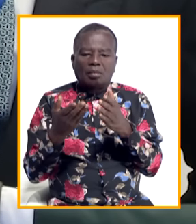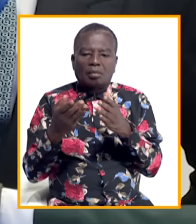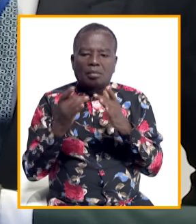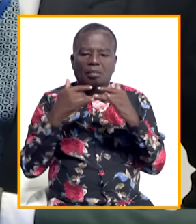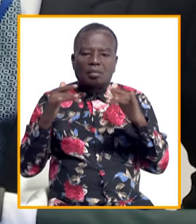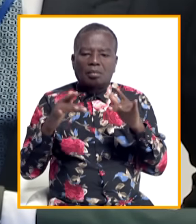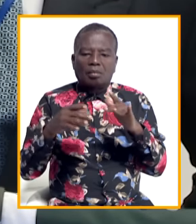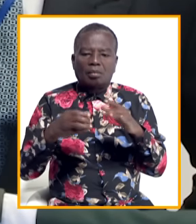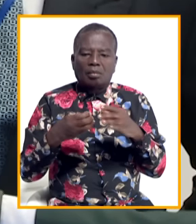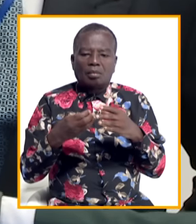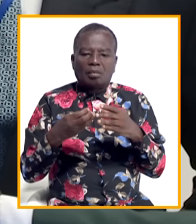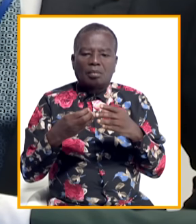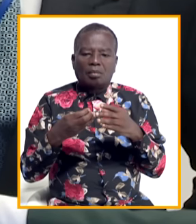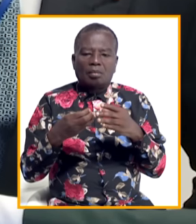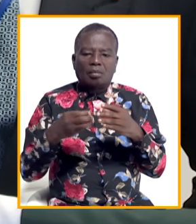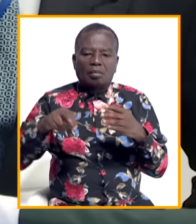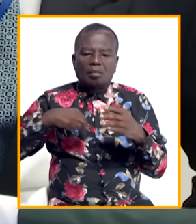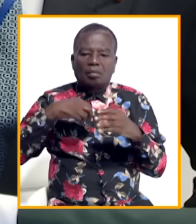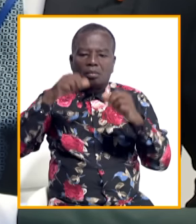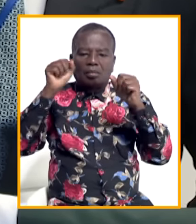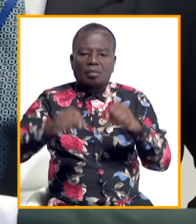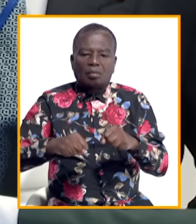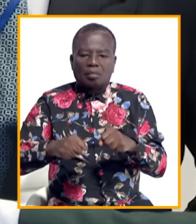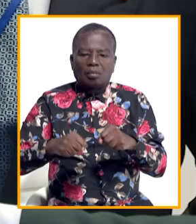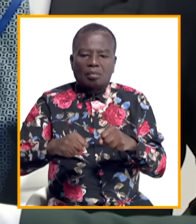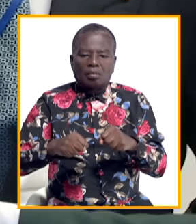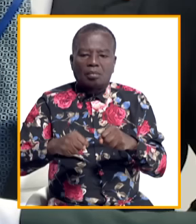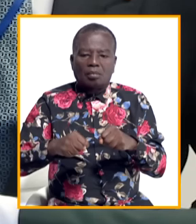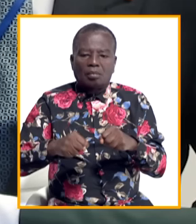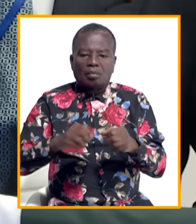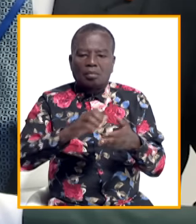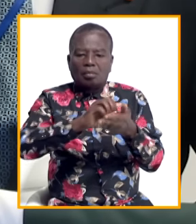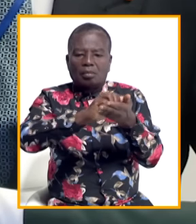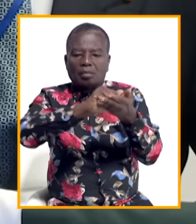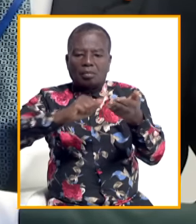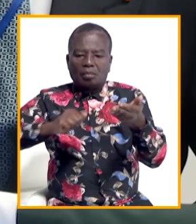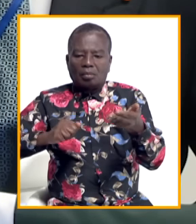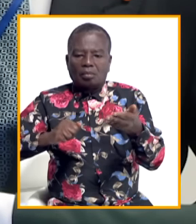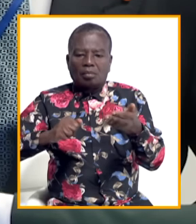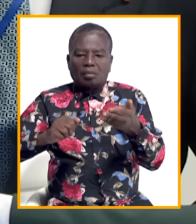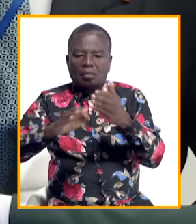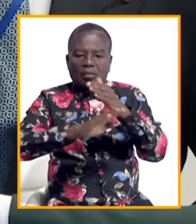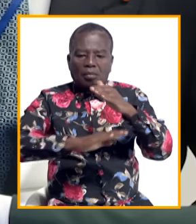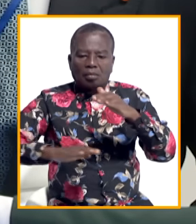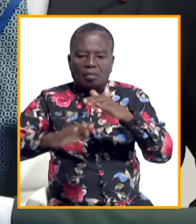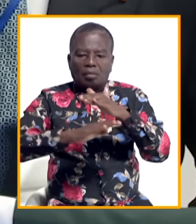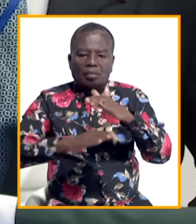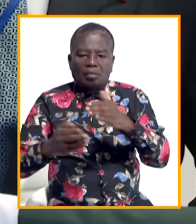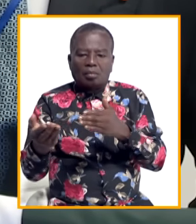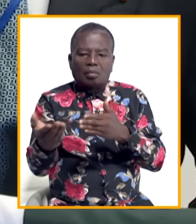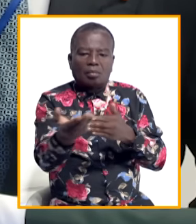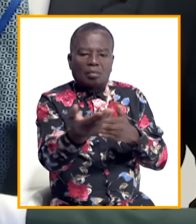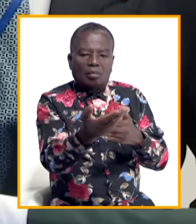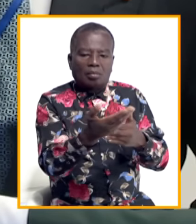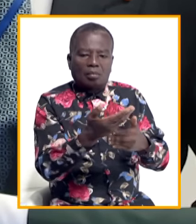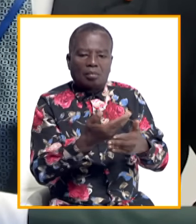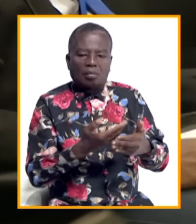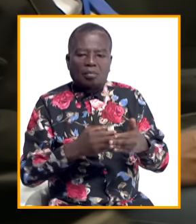assez productif, nous puissions prélever à la source des cotisations